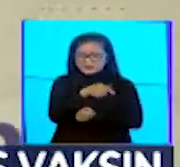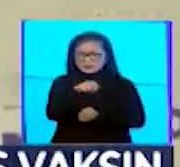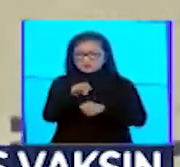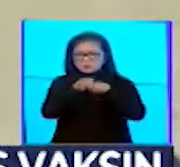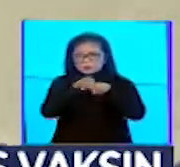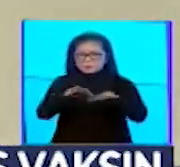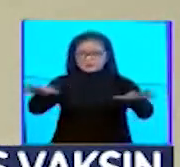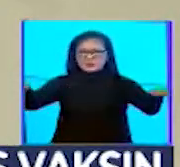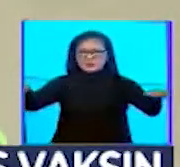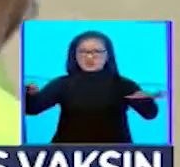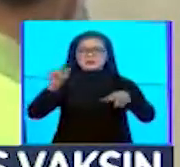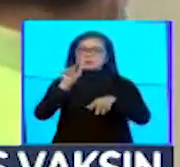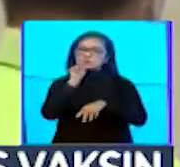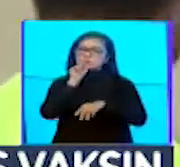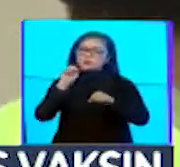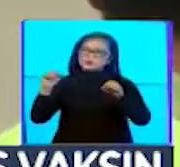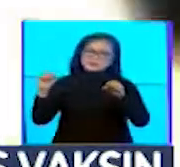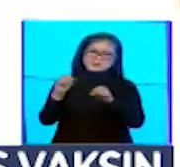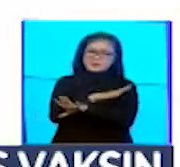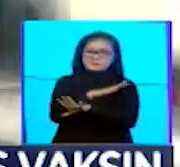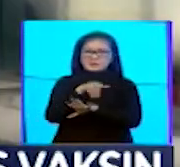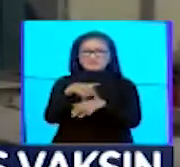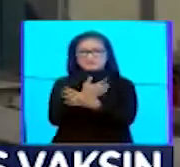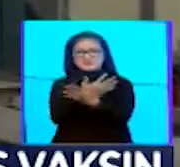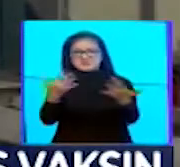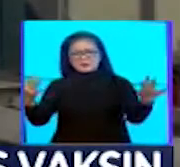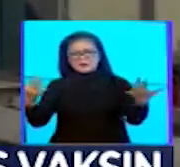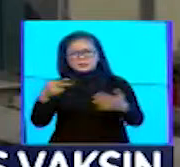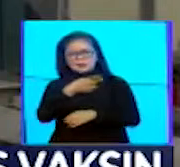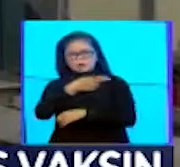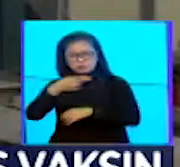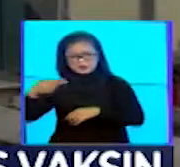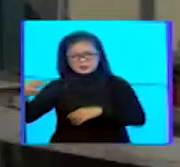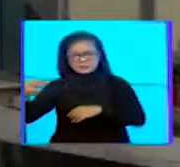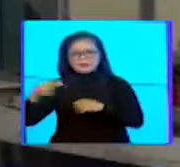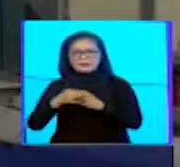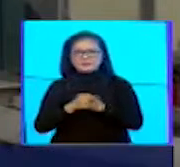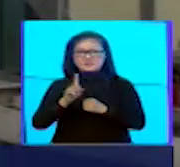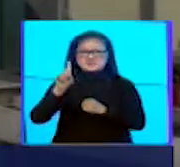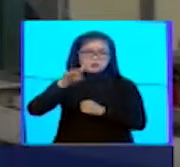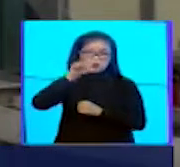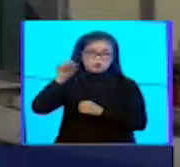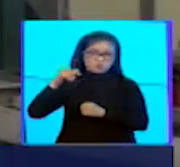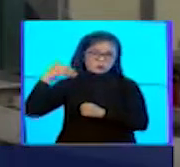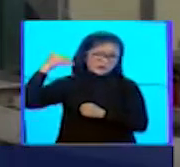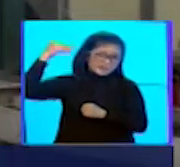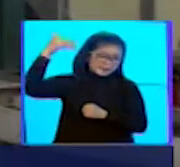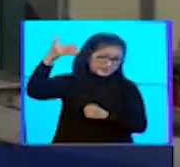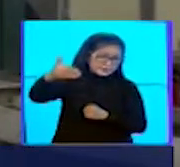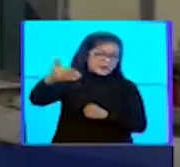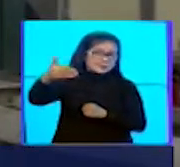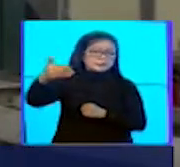181,5 juta penduduk Indonesia. Dalam satu bulan ke depan, kita bisa menerima